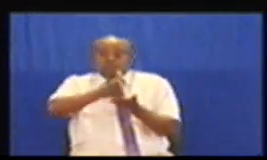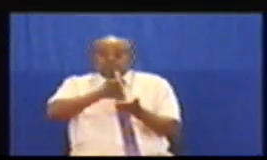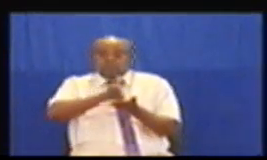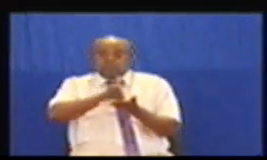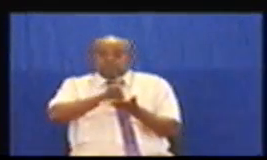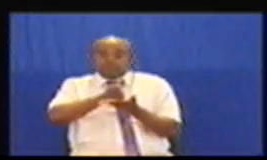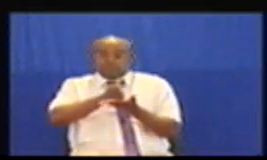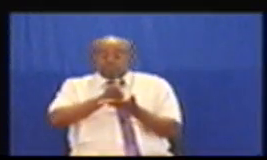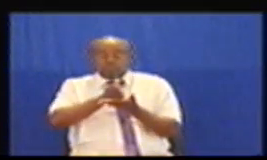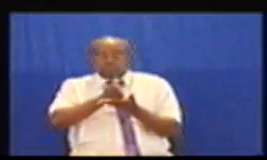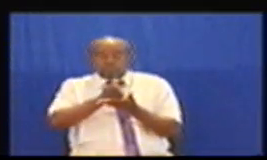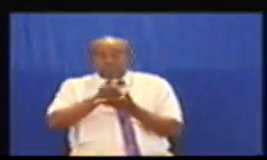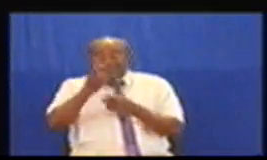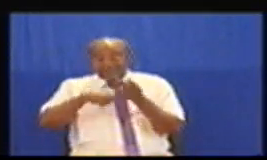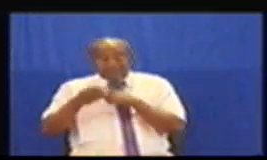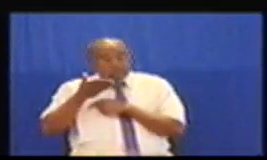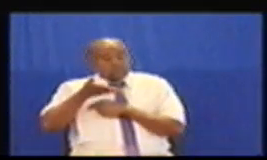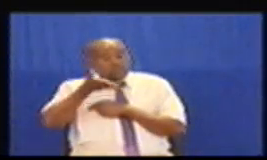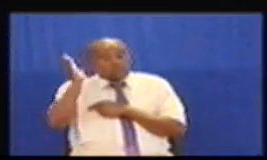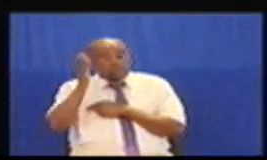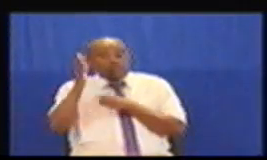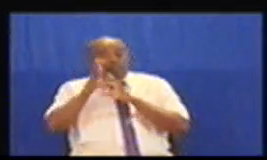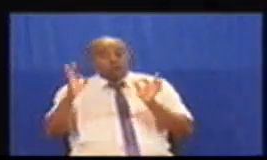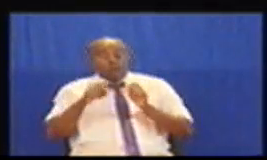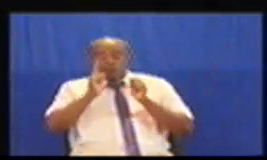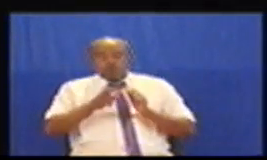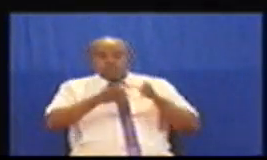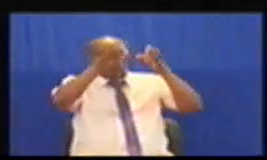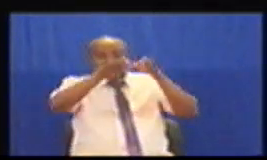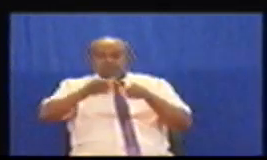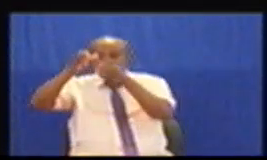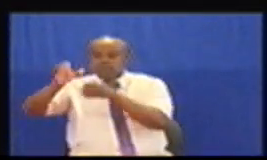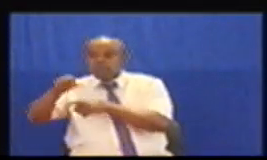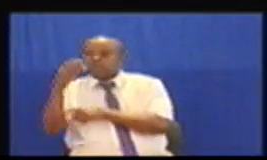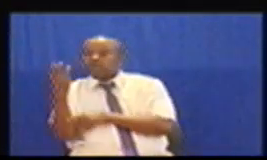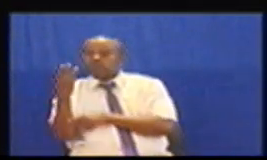kwamba katika serikali bora kuna mihimili mitatu.